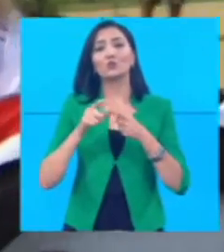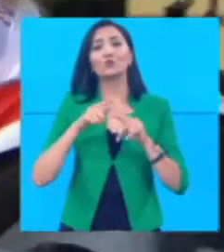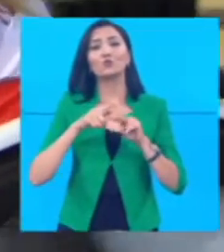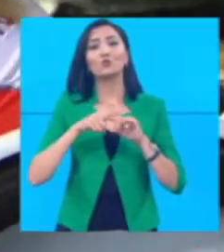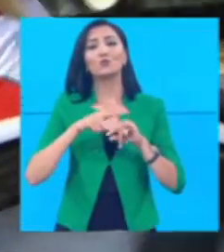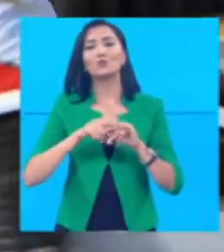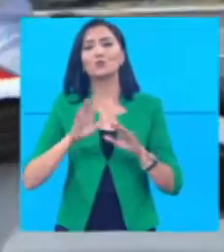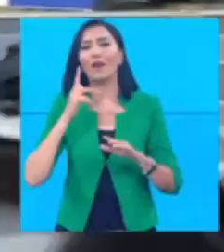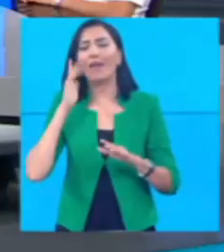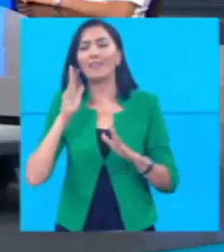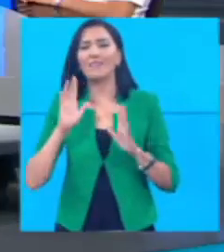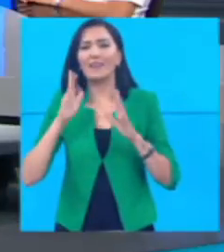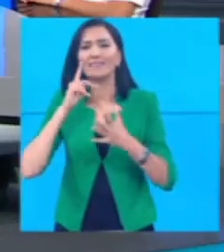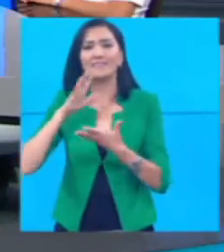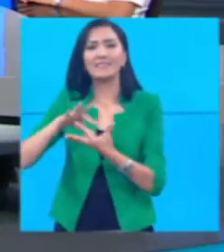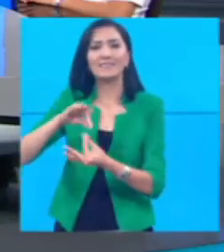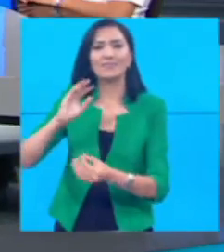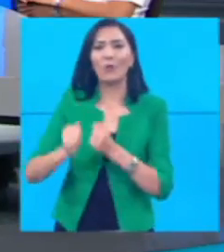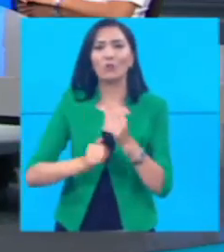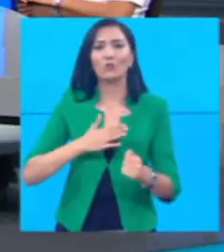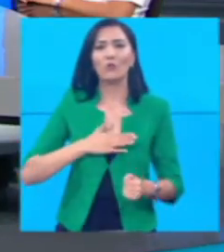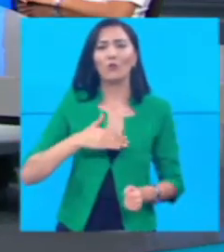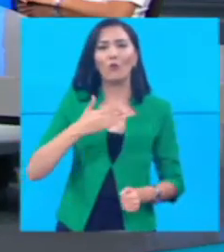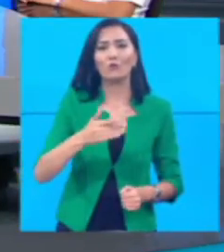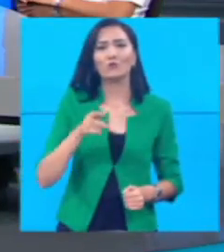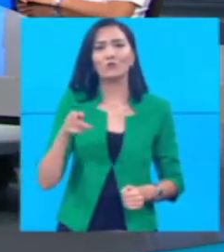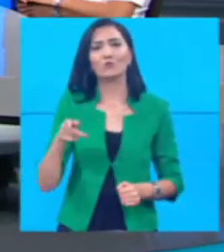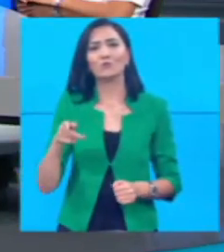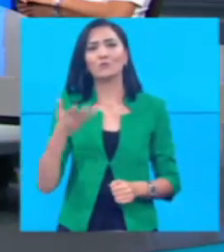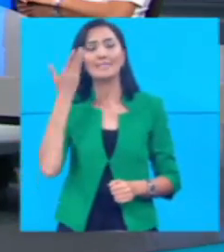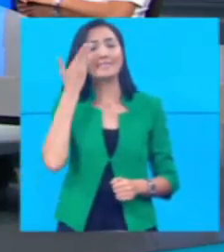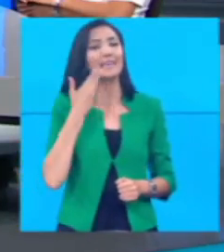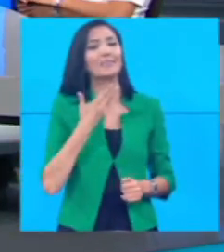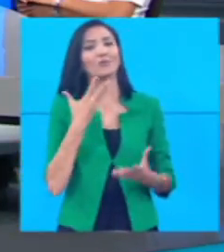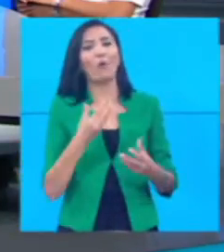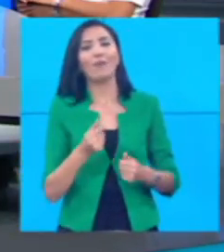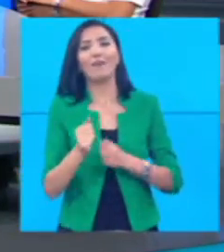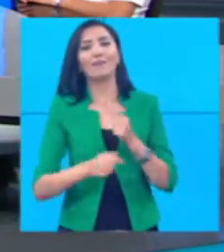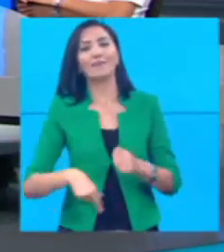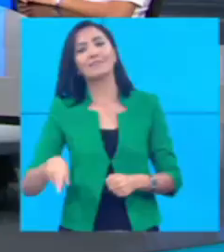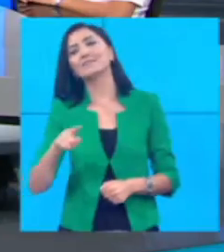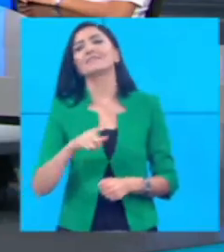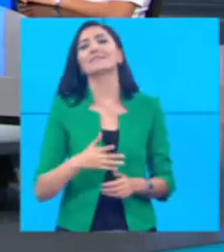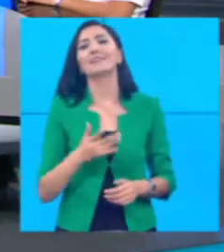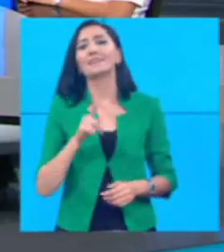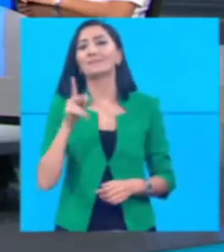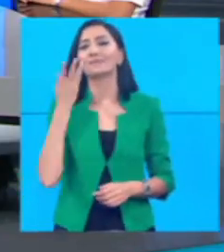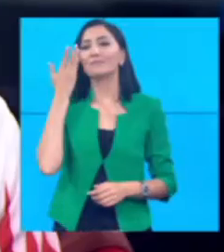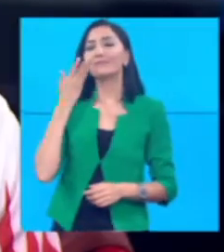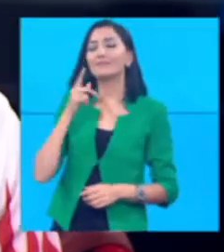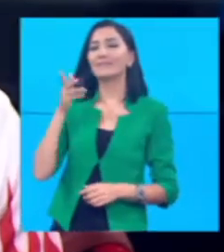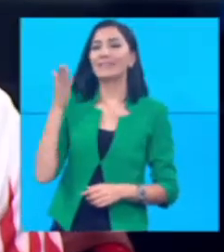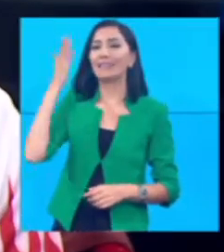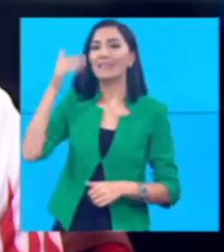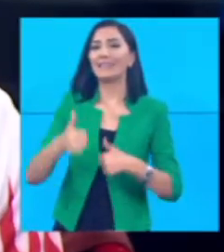fazla kaç kişi önünde koştun? 7 kişi. Hayır, seyirci olarak soruyorum. Kaç kişi